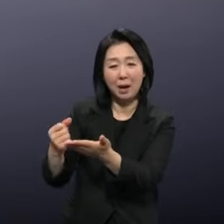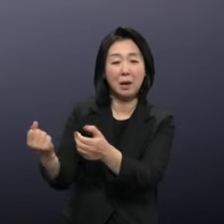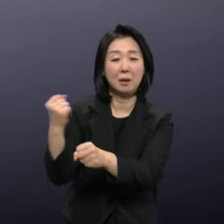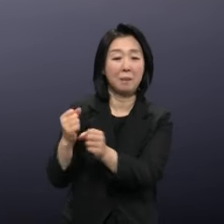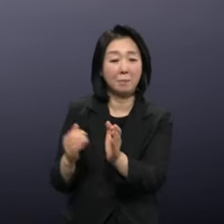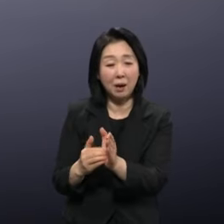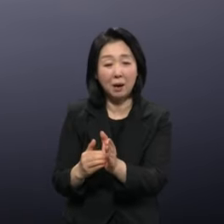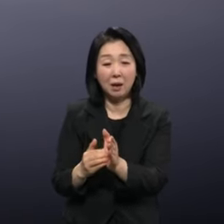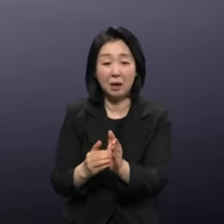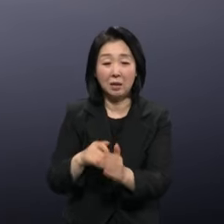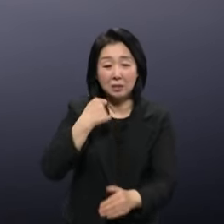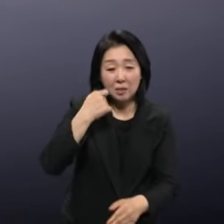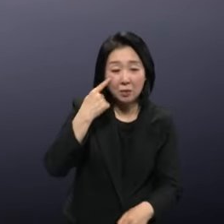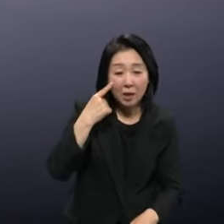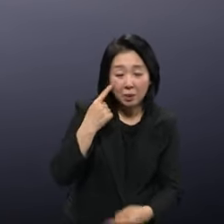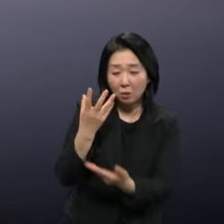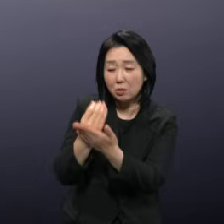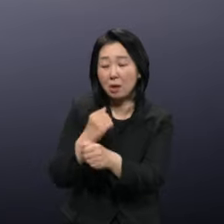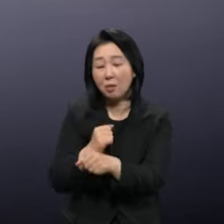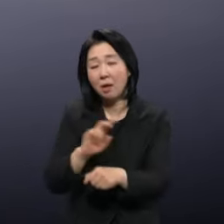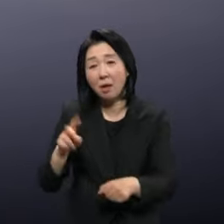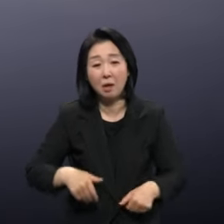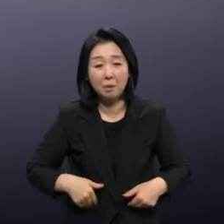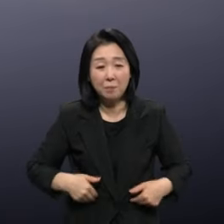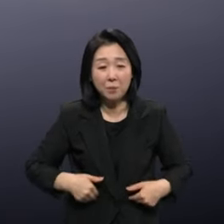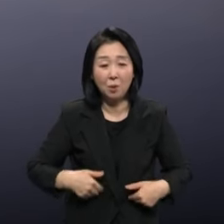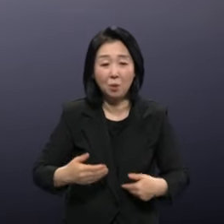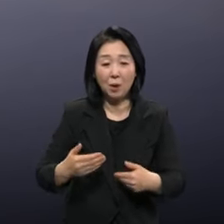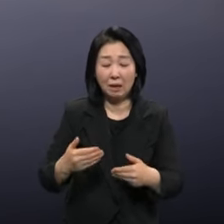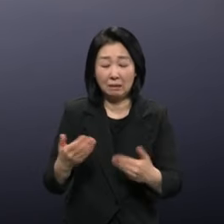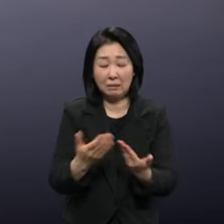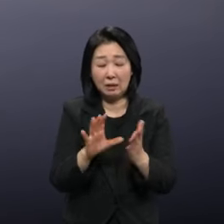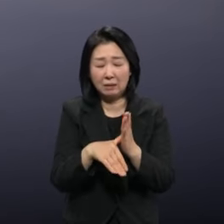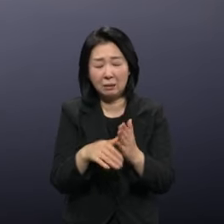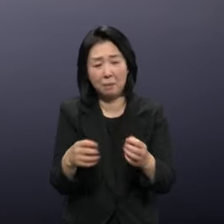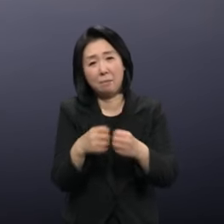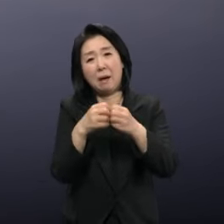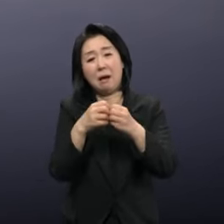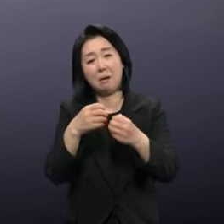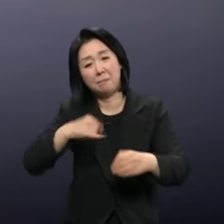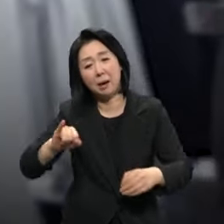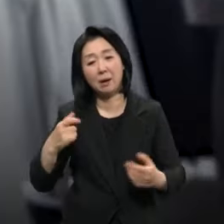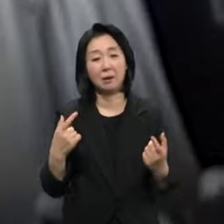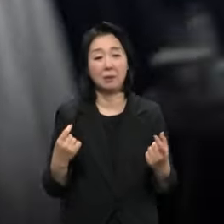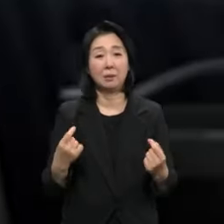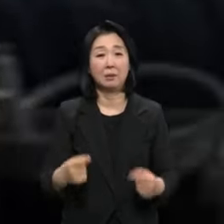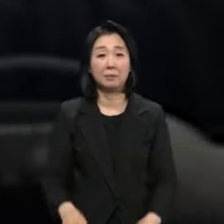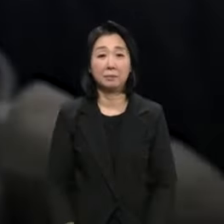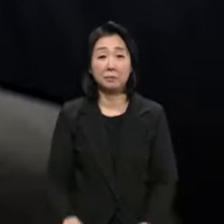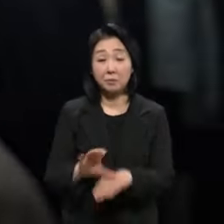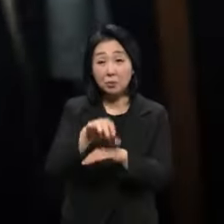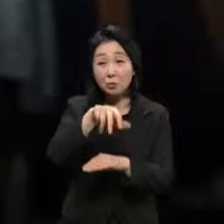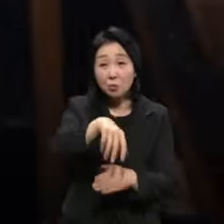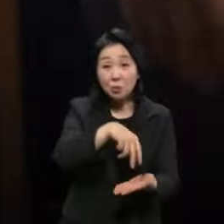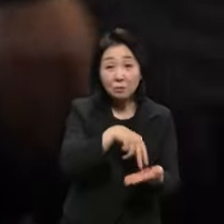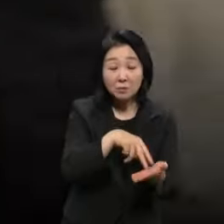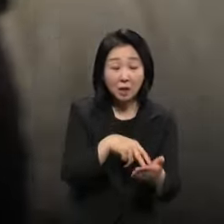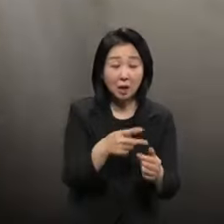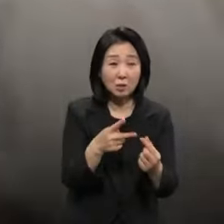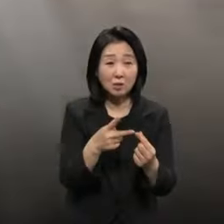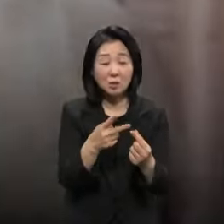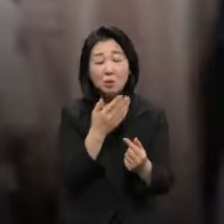식사도 해야 되고 저장도 해야 되고 맞물려 하는 과정에서 어떤 에러가 발생하는 것 같아요. 스튜디오 측은 두 번 치를 수